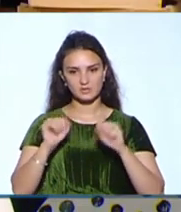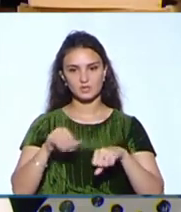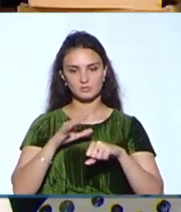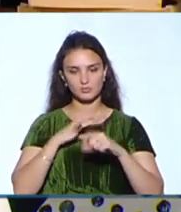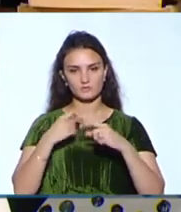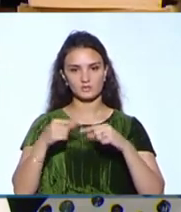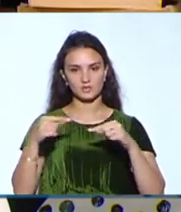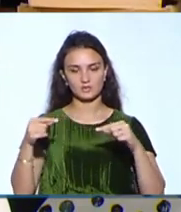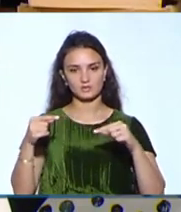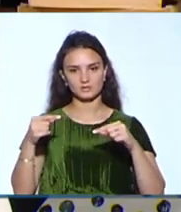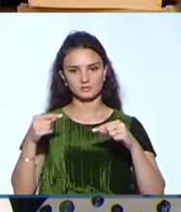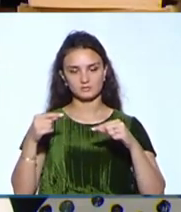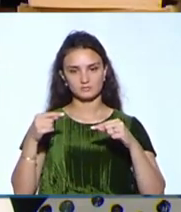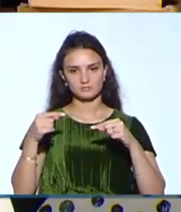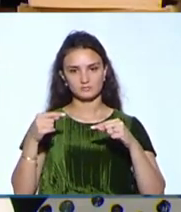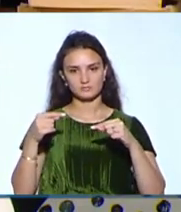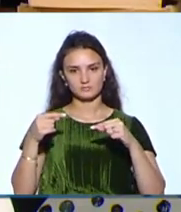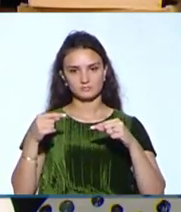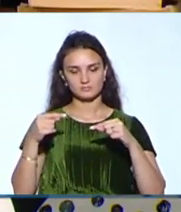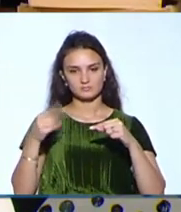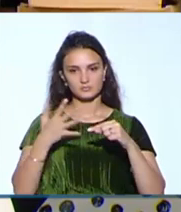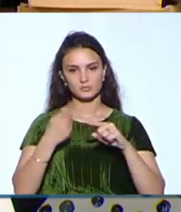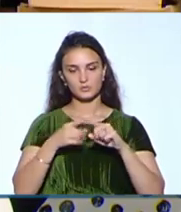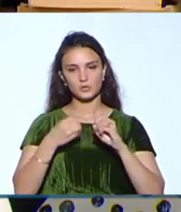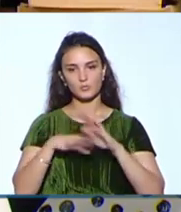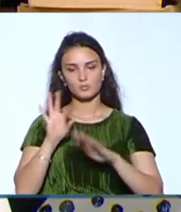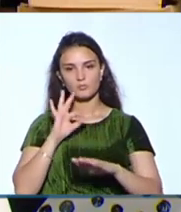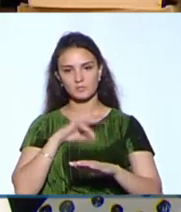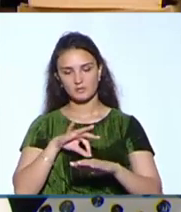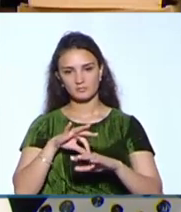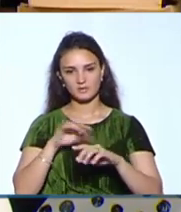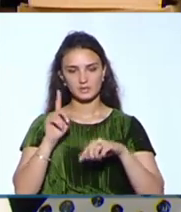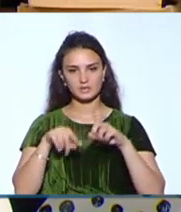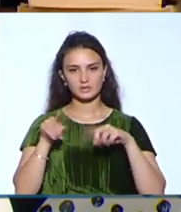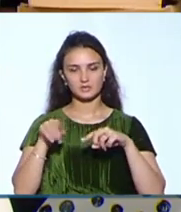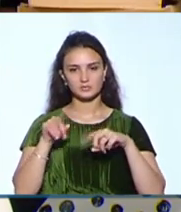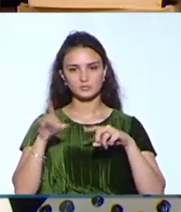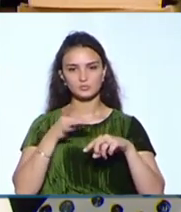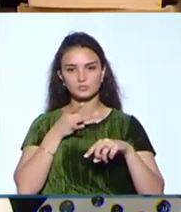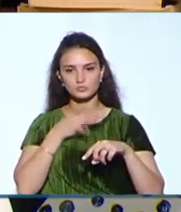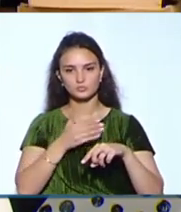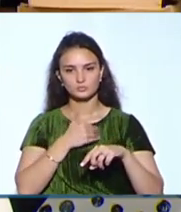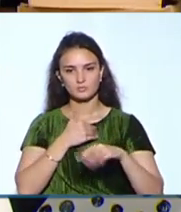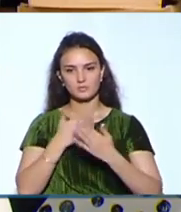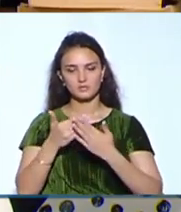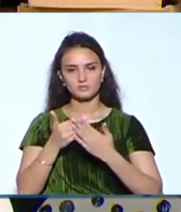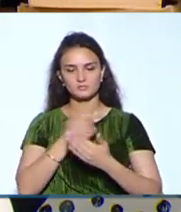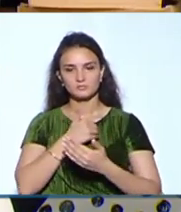იყოს სხვადასხვანაირი და რომელია უფრო მომგებიანი, ხანდახან ზოგს წყურვილი აქვს ხოლმე,